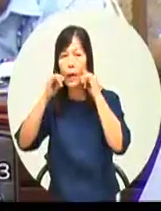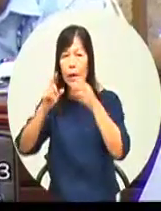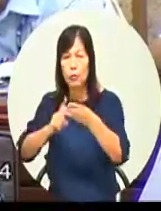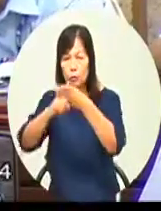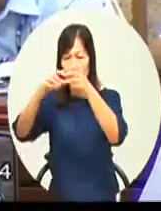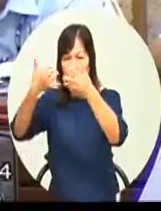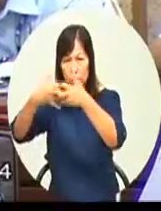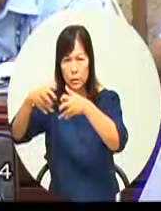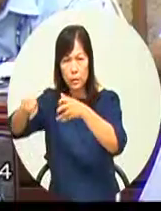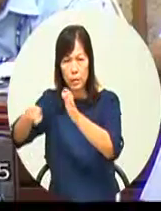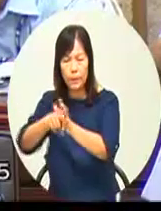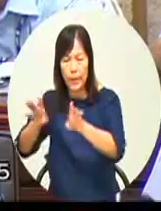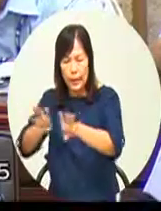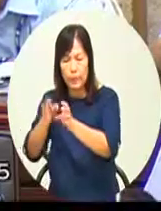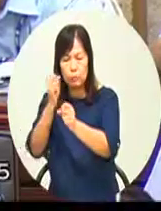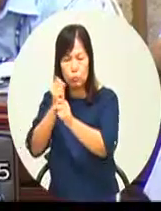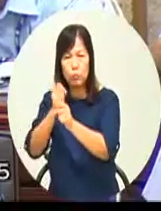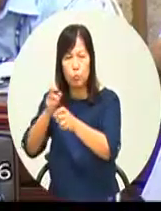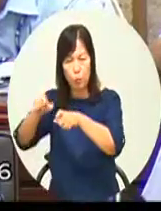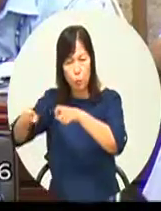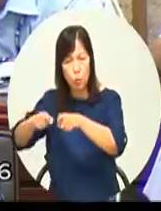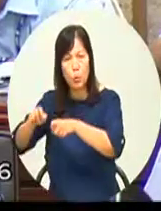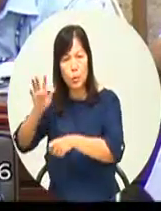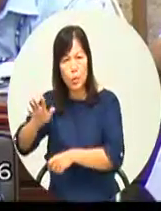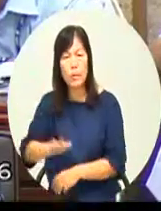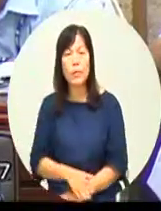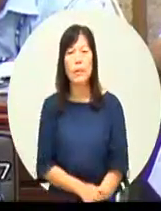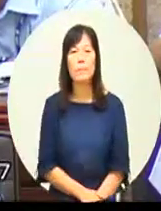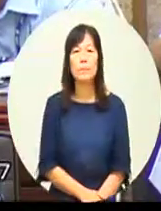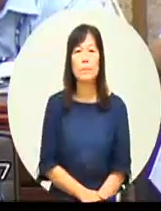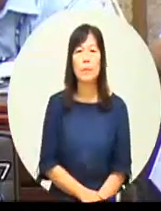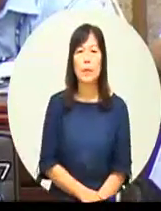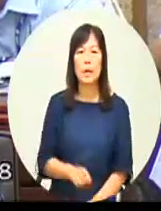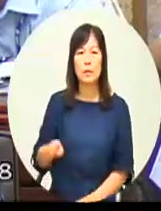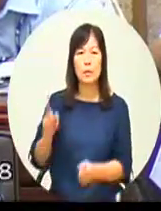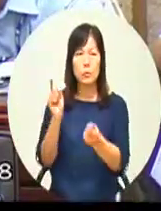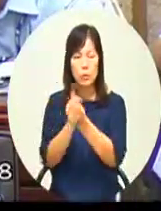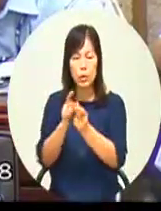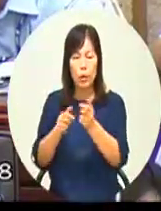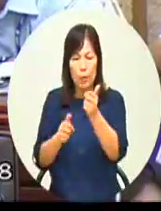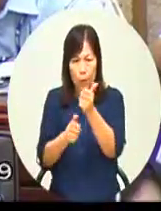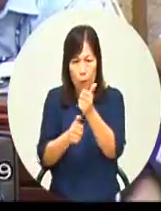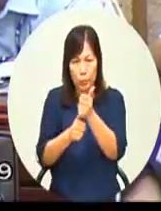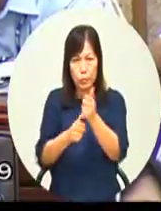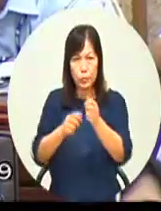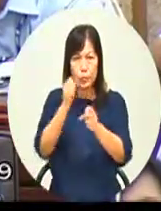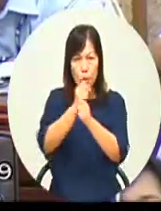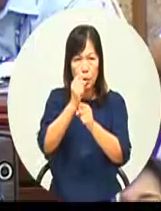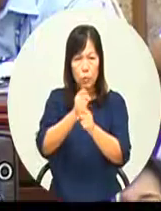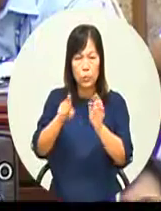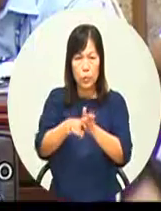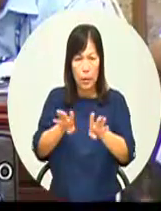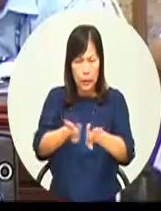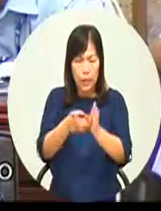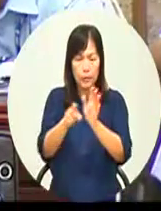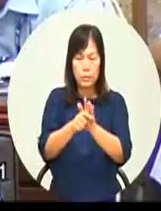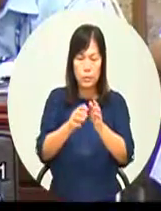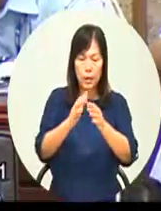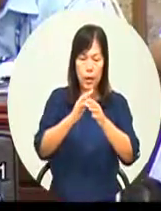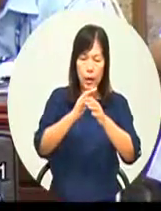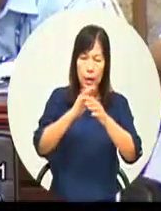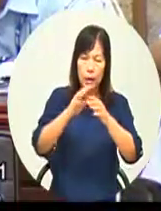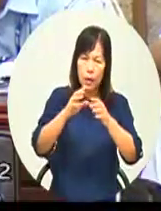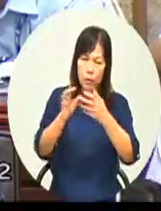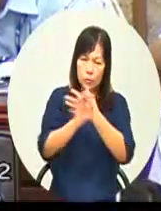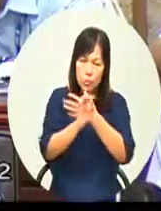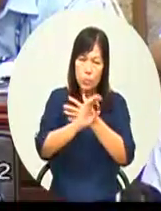进行积极开发。那这样的话是针对我们附属事业去进行自偿的部分。那